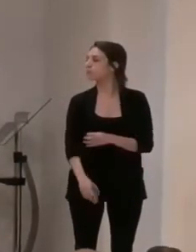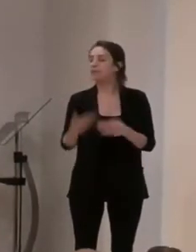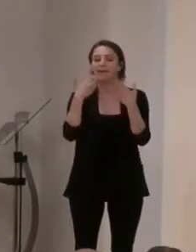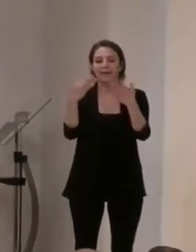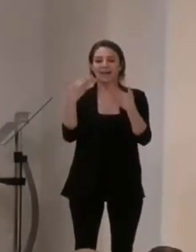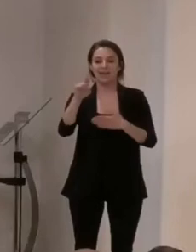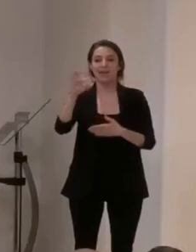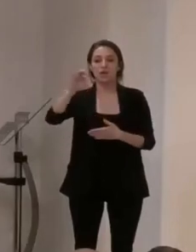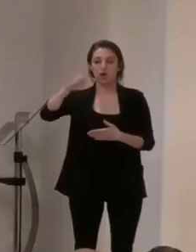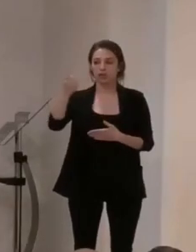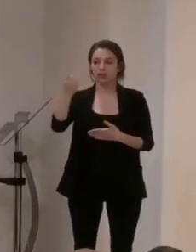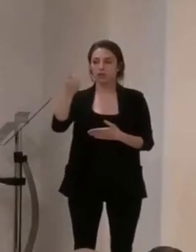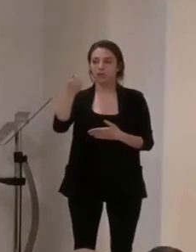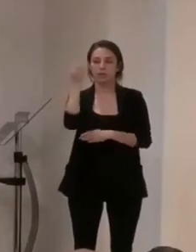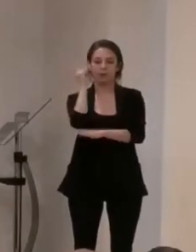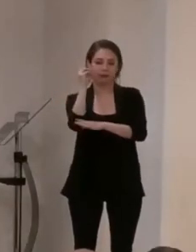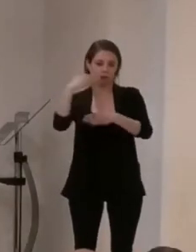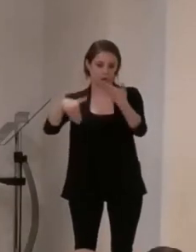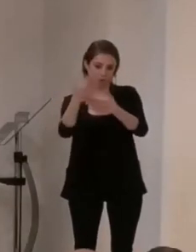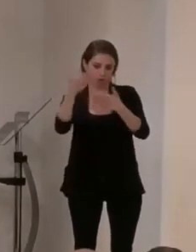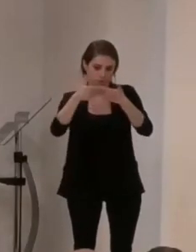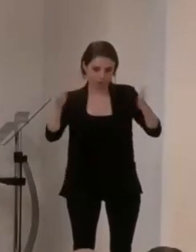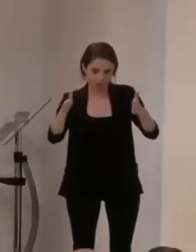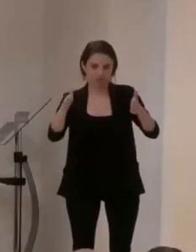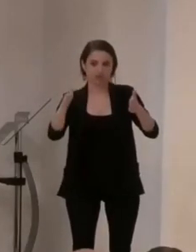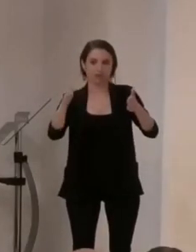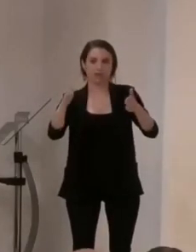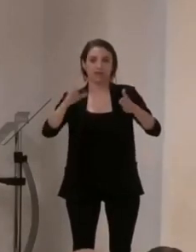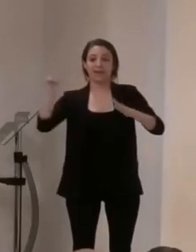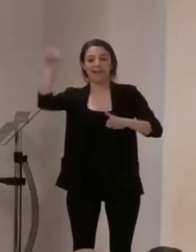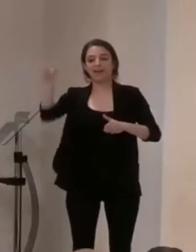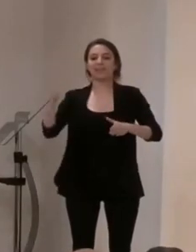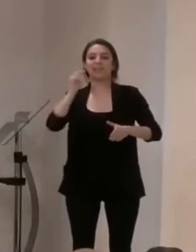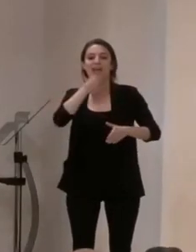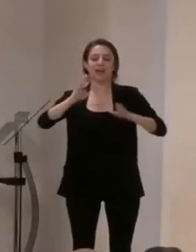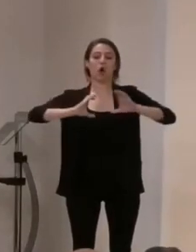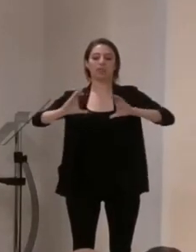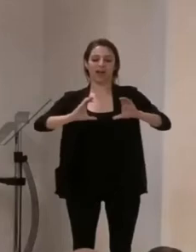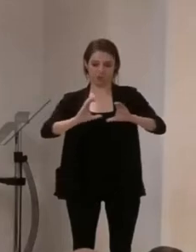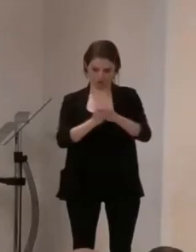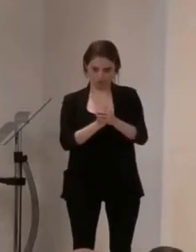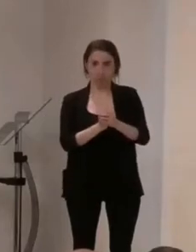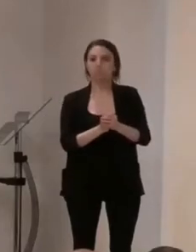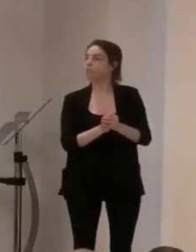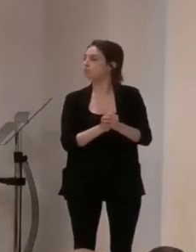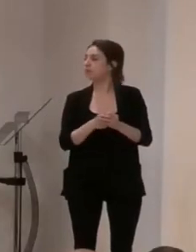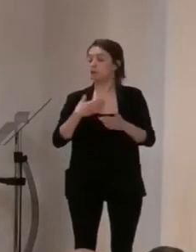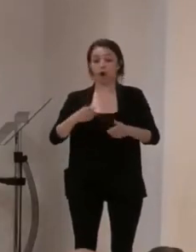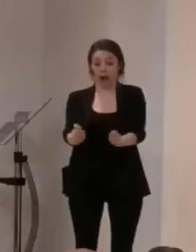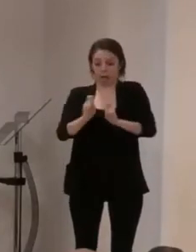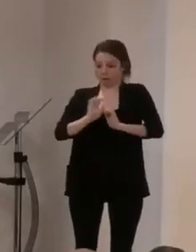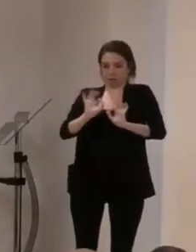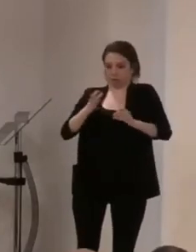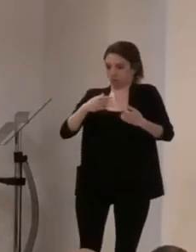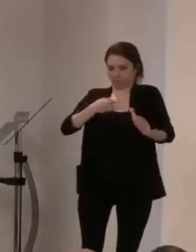Gràcies a la Rosa Rossell i amb aquestes paraules de benvinguda en què ha obert l'acte la coordinadora de l'ANC de Tarragona. L'acte, de fet, no és meu, jo